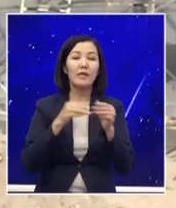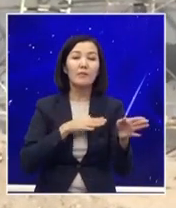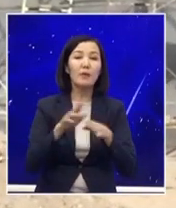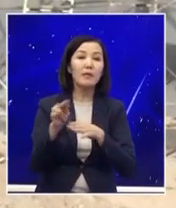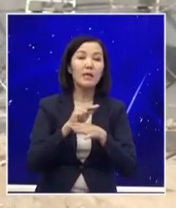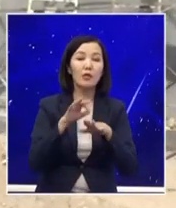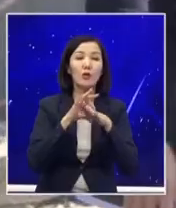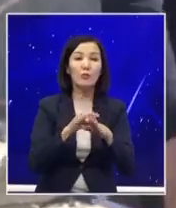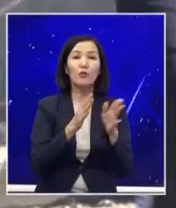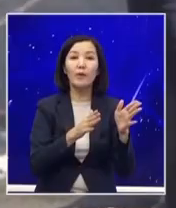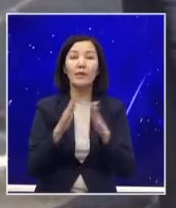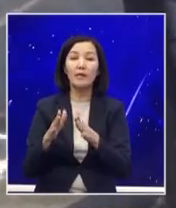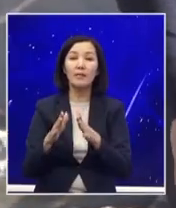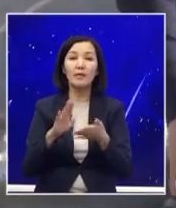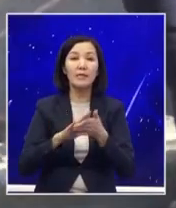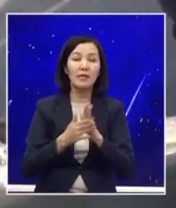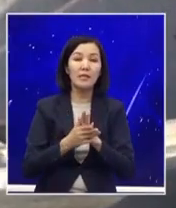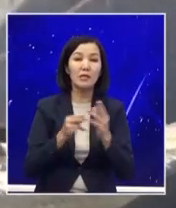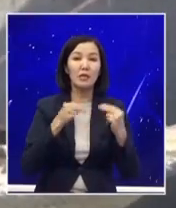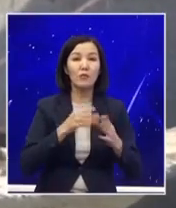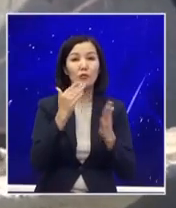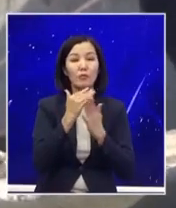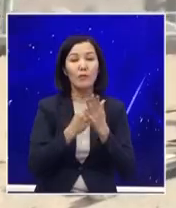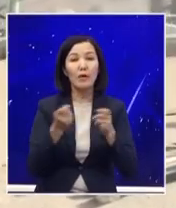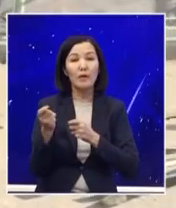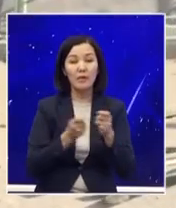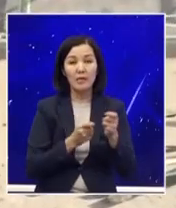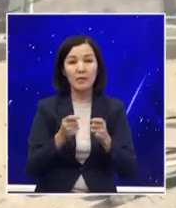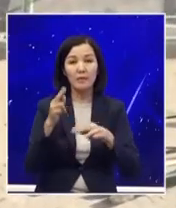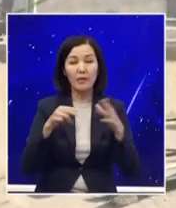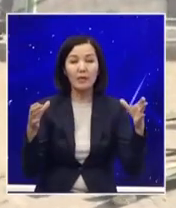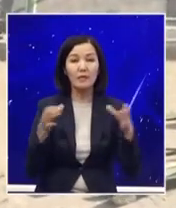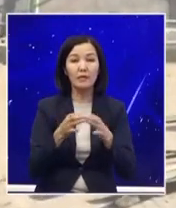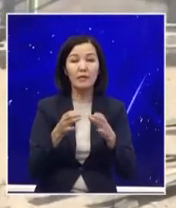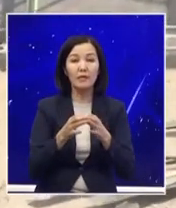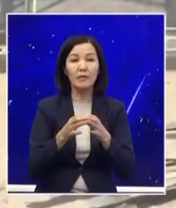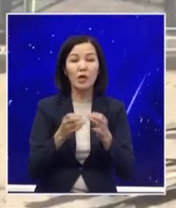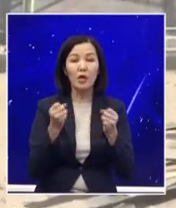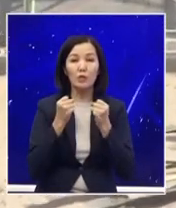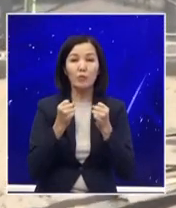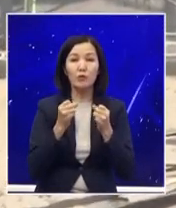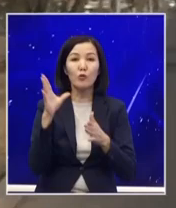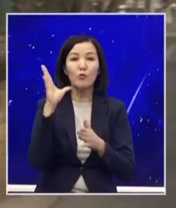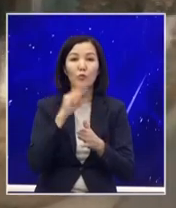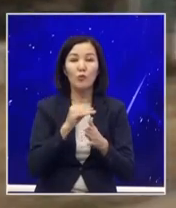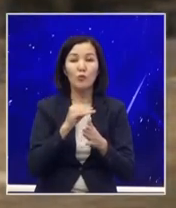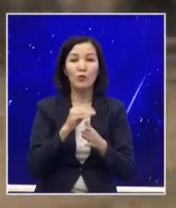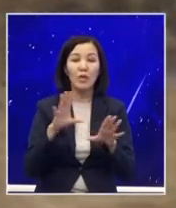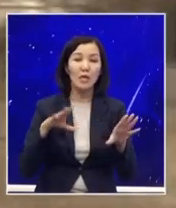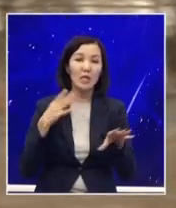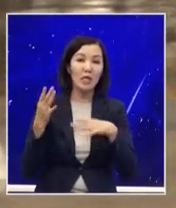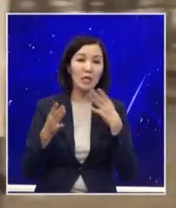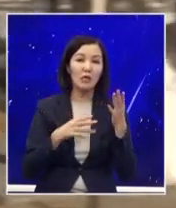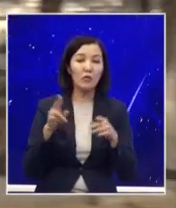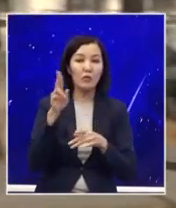ремонт проводится поэтапно, согласно рабочему графику. По словам руководства подрядной организации, воспитанники спортшколы смогут приступить к тренировкам уже